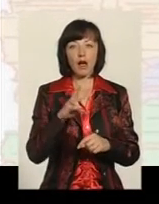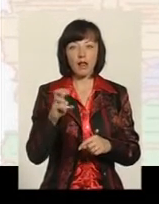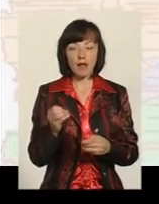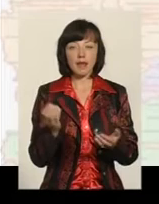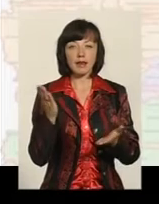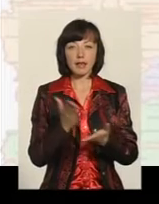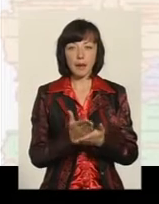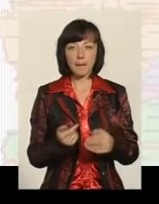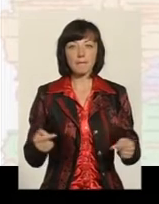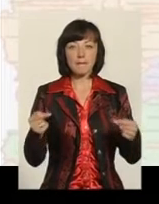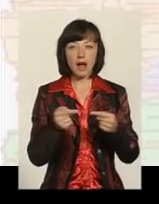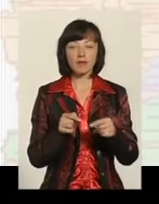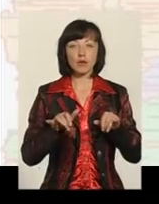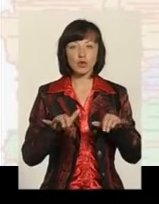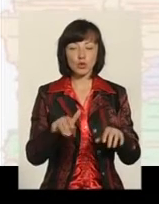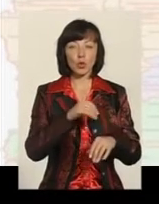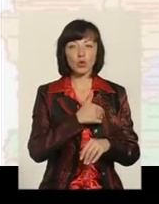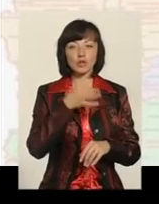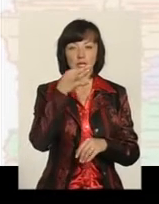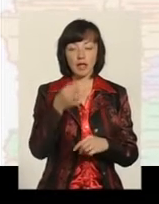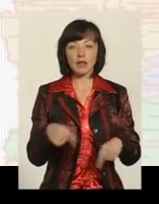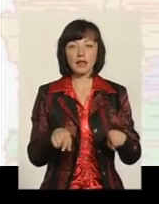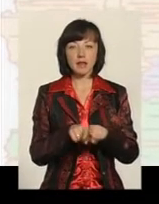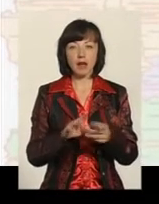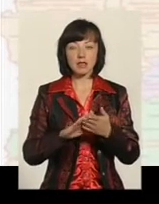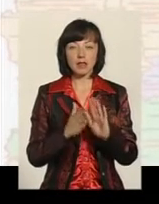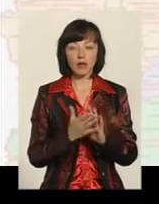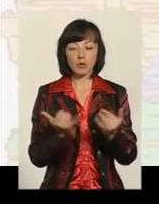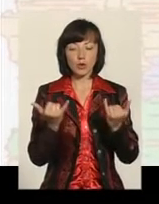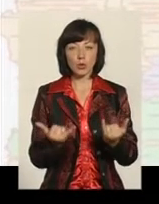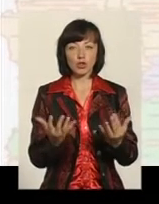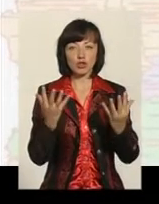певна процедура. Ну, хочу сказати так, значить,